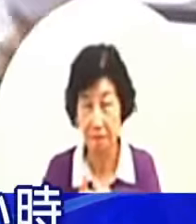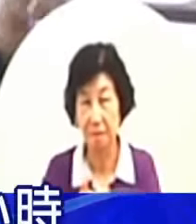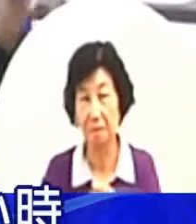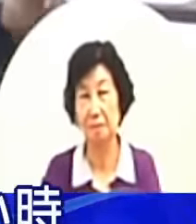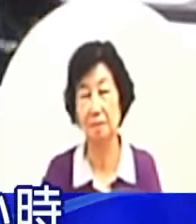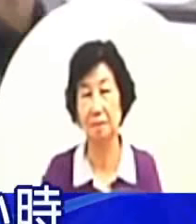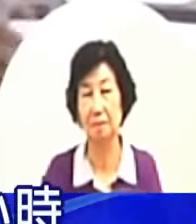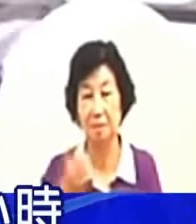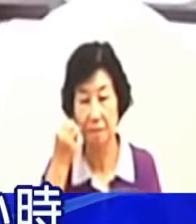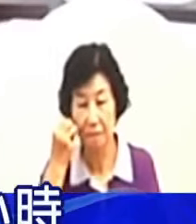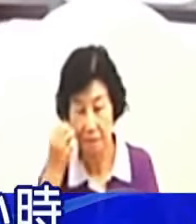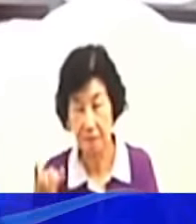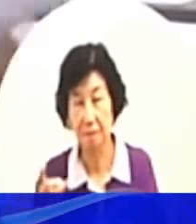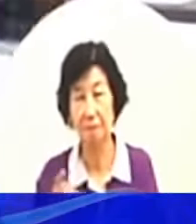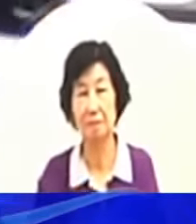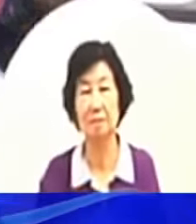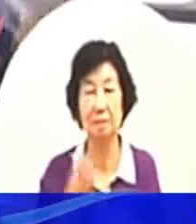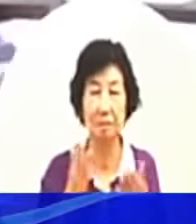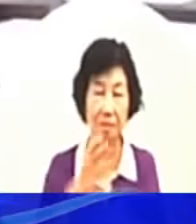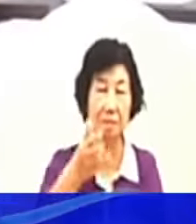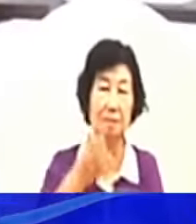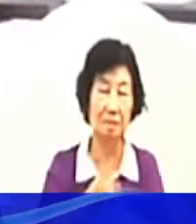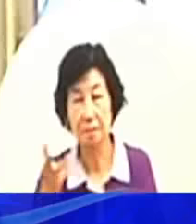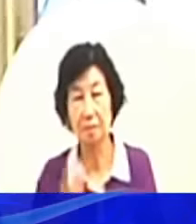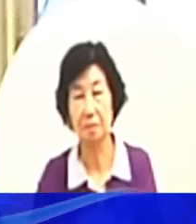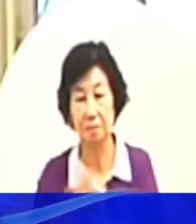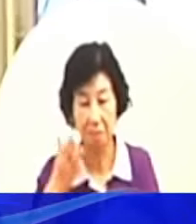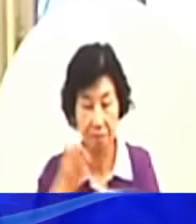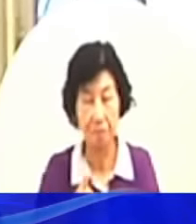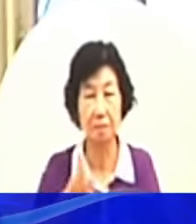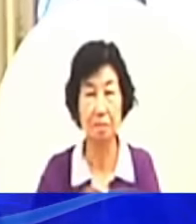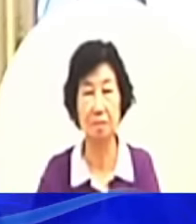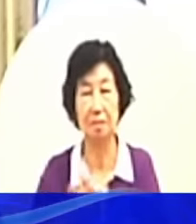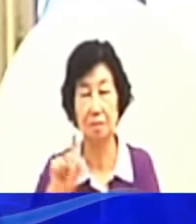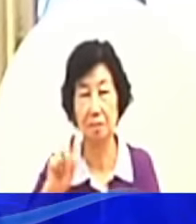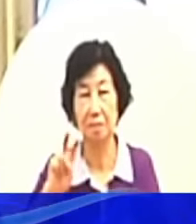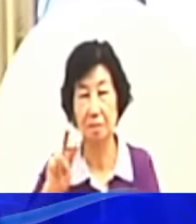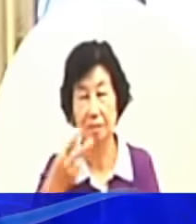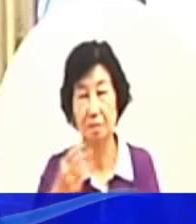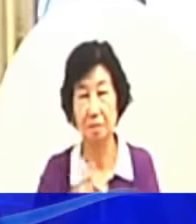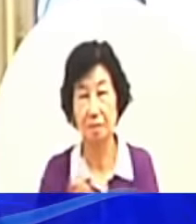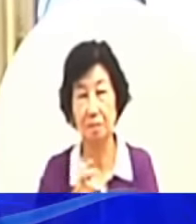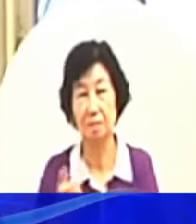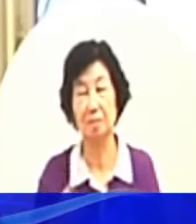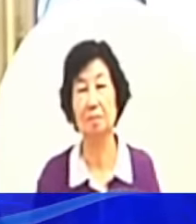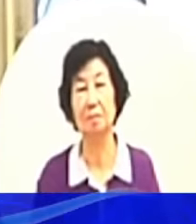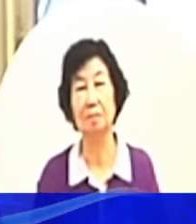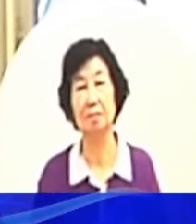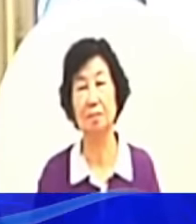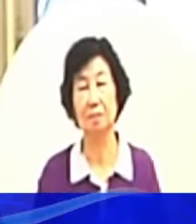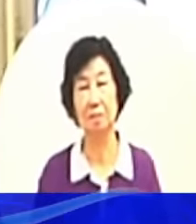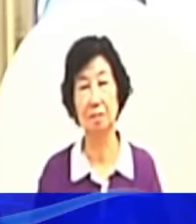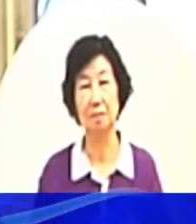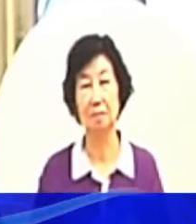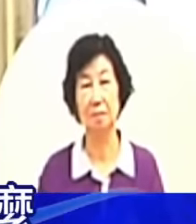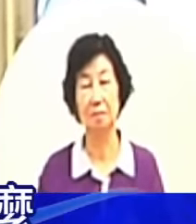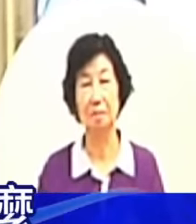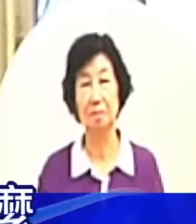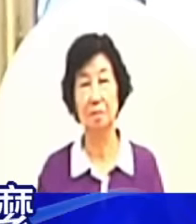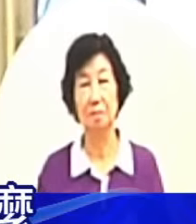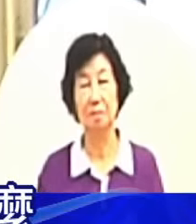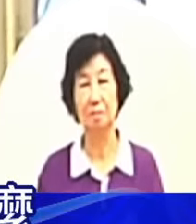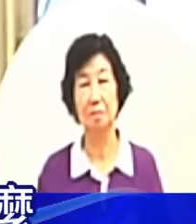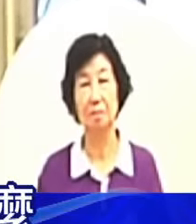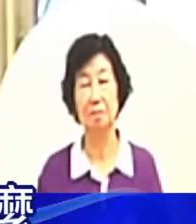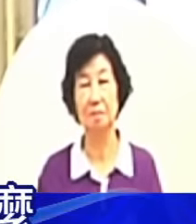有三个月是超过260个小时的，你要不要对他开罚？ 哎，局长，你起立，听笑了。 如果你有没有搞错？你在上